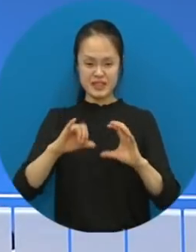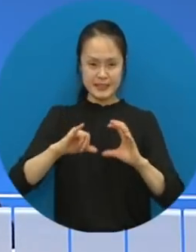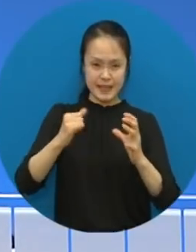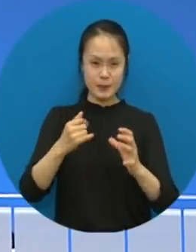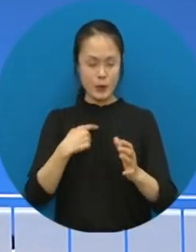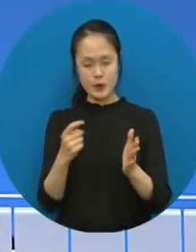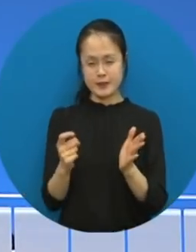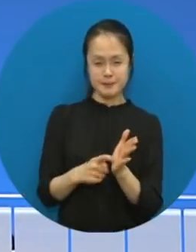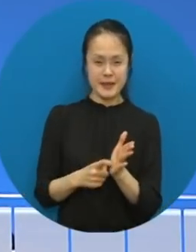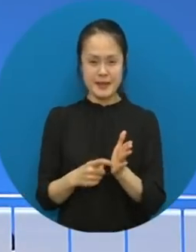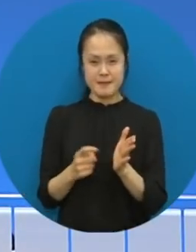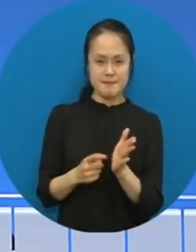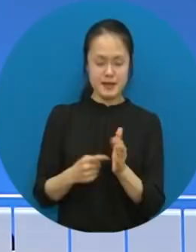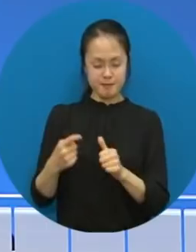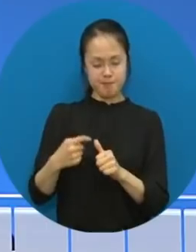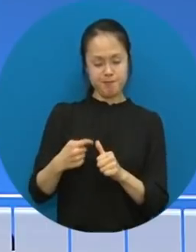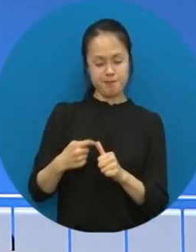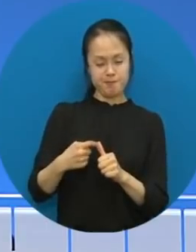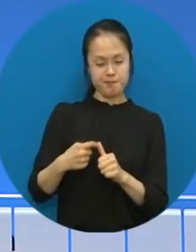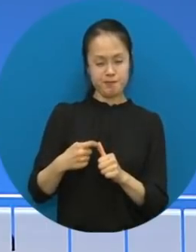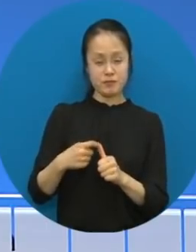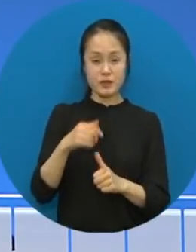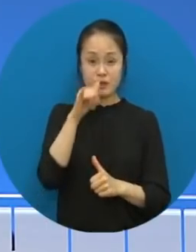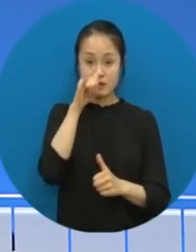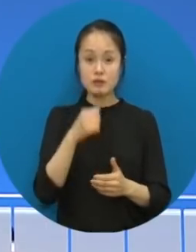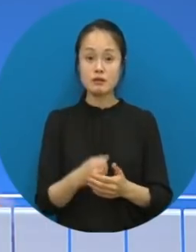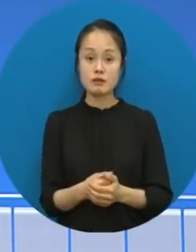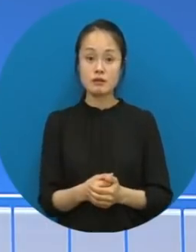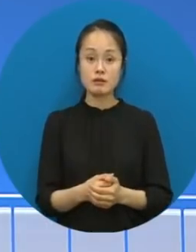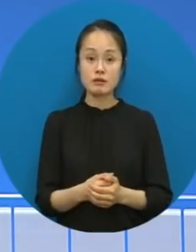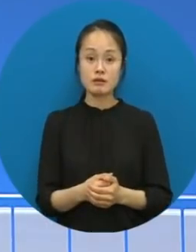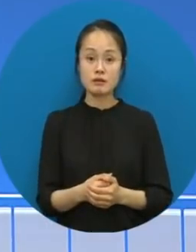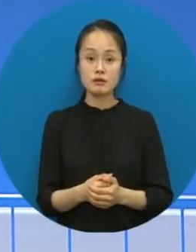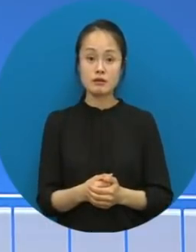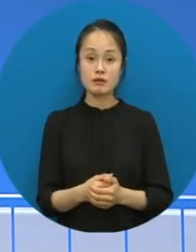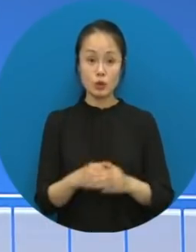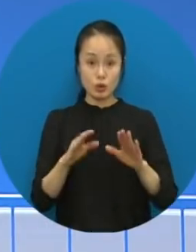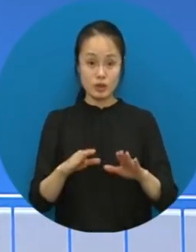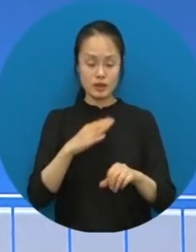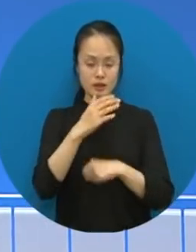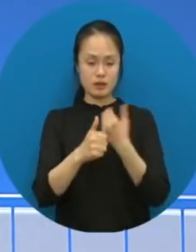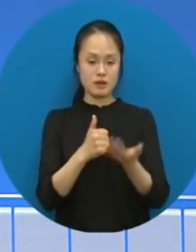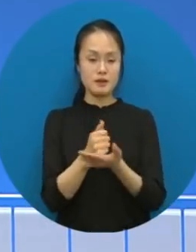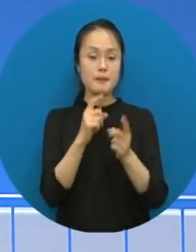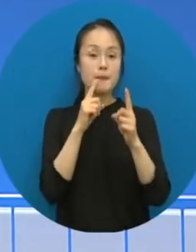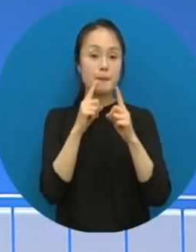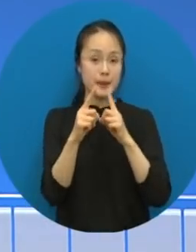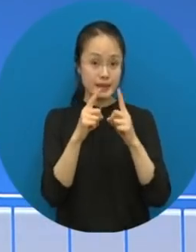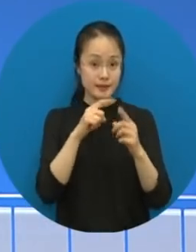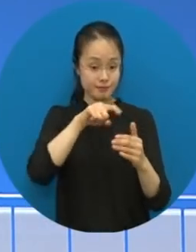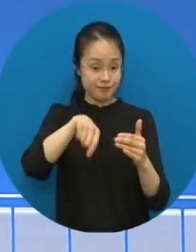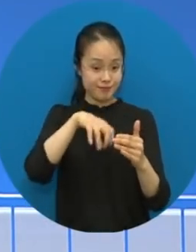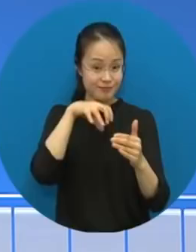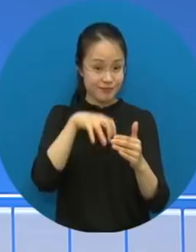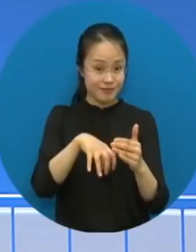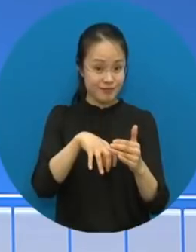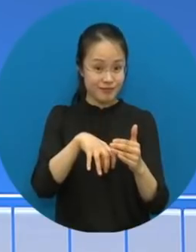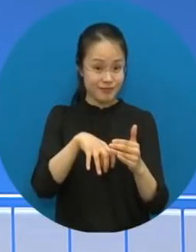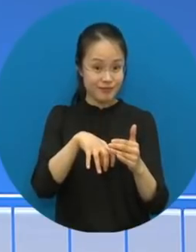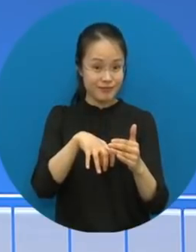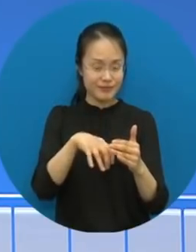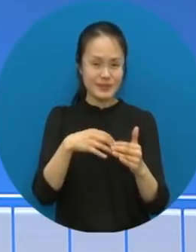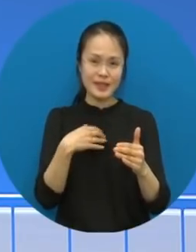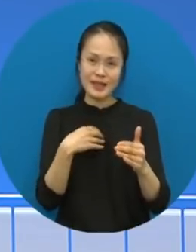것이 돼야 되겠다 하고 있습니다. 오늘 하나님의 말씀의 흐름 너무 긴 것 같아서 제가